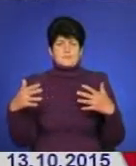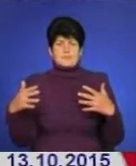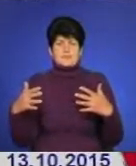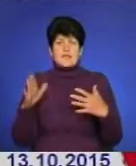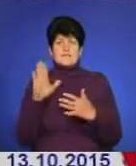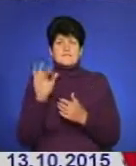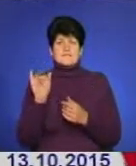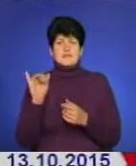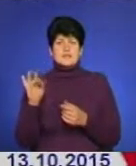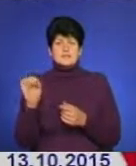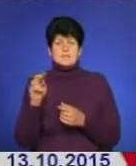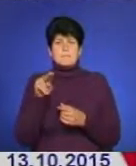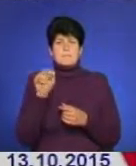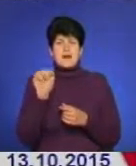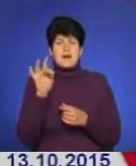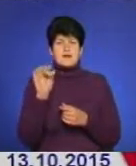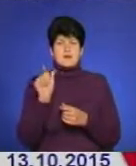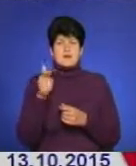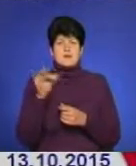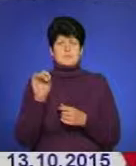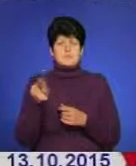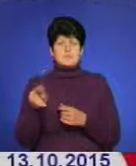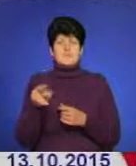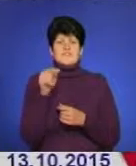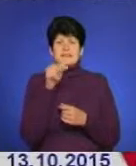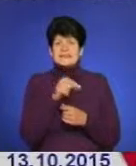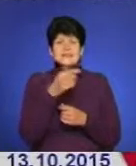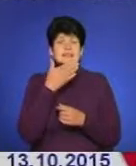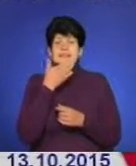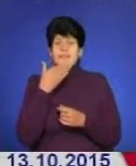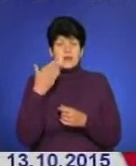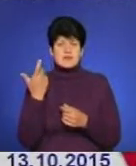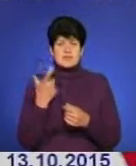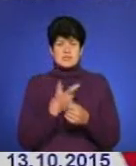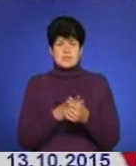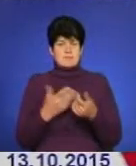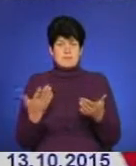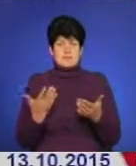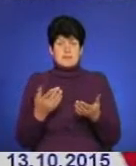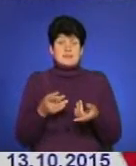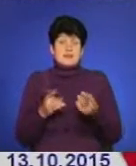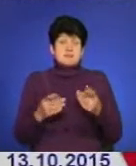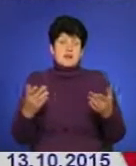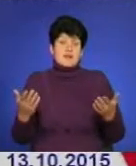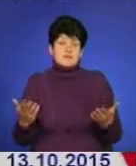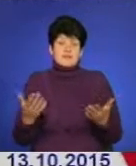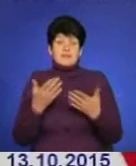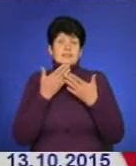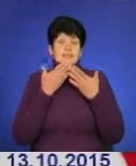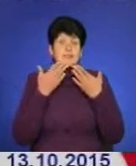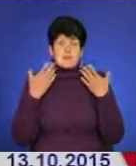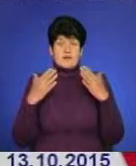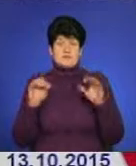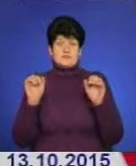Віруси того ж самого парагрипу. Від них немає щеплень, тому насправді немає